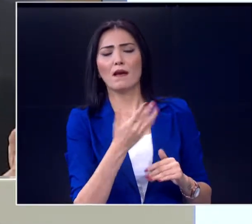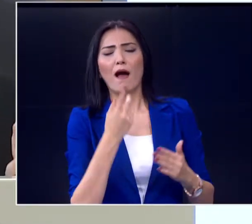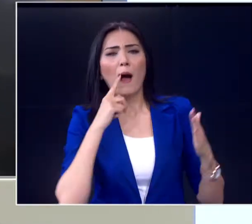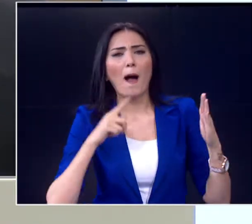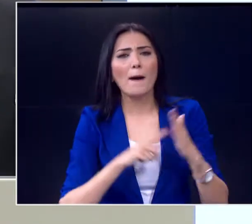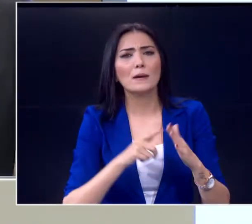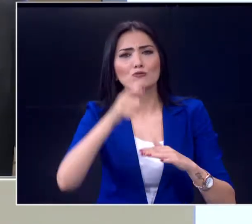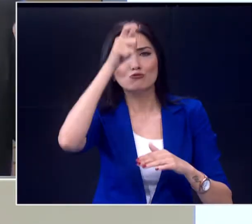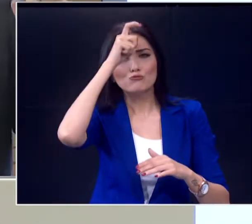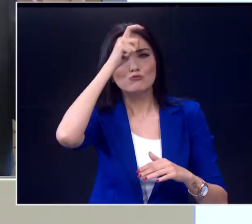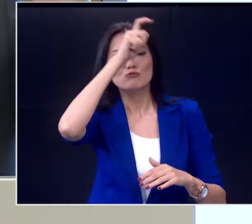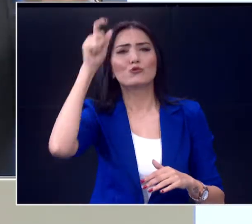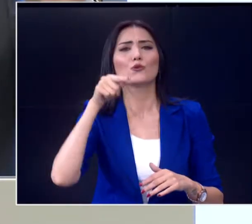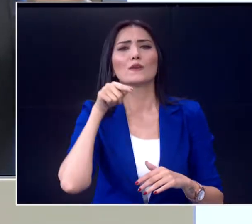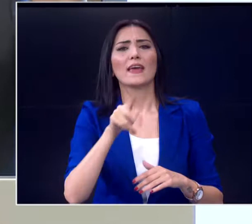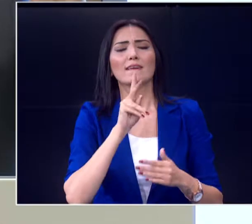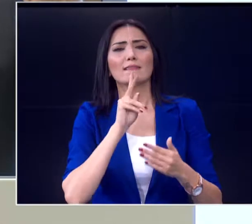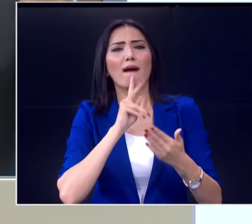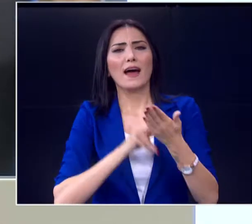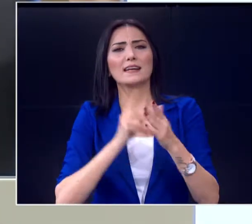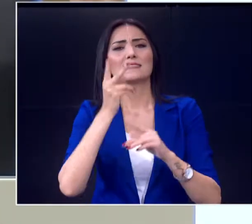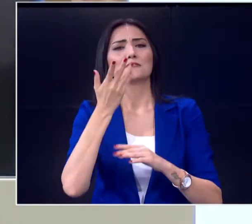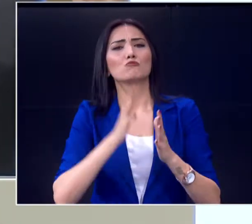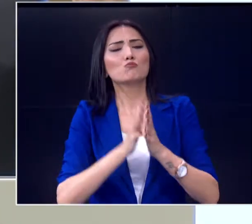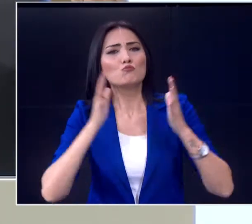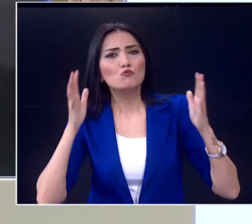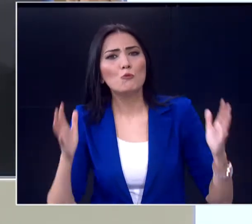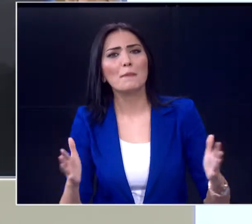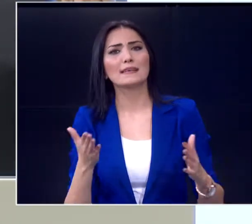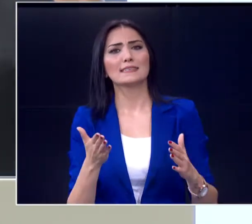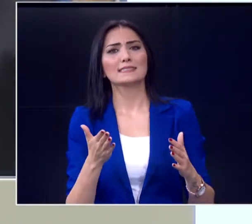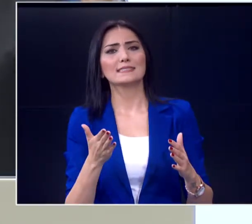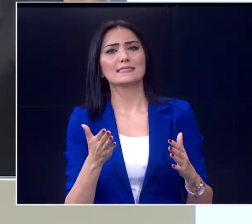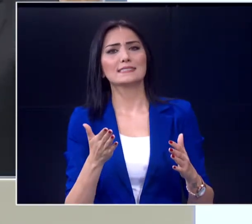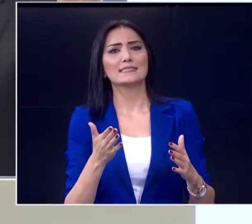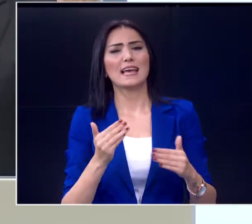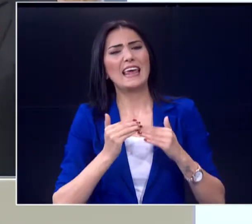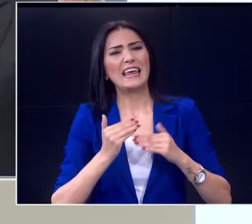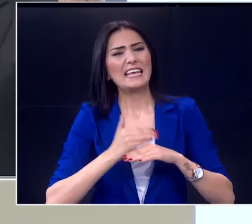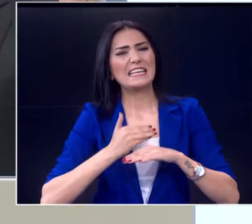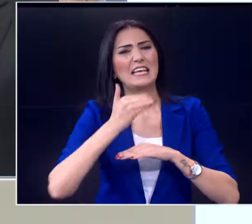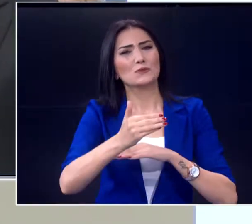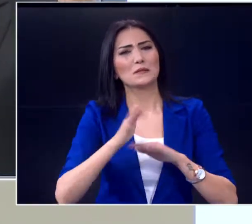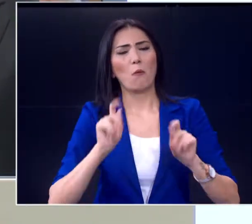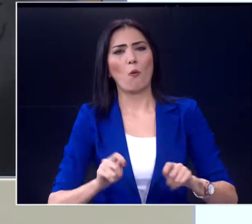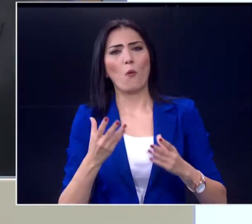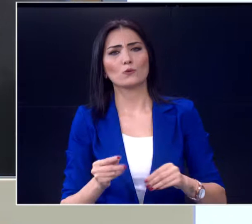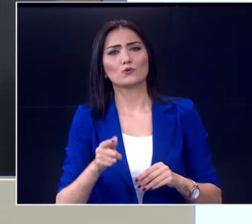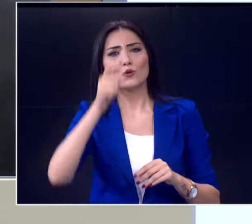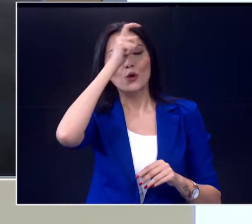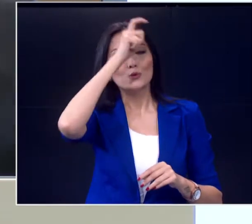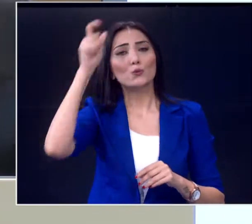Amaç Türkiye'nin istikrarı, büyümesi geciktirilsin.